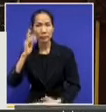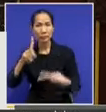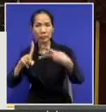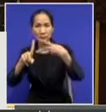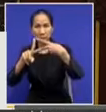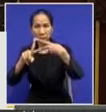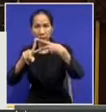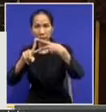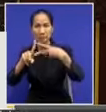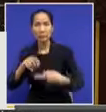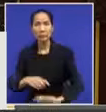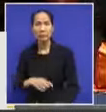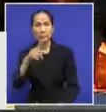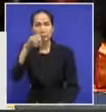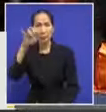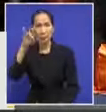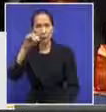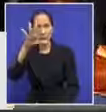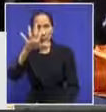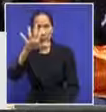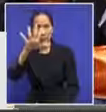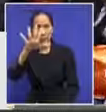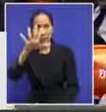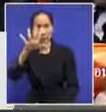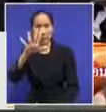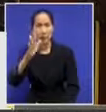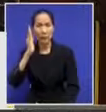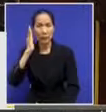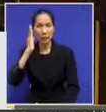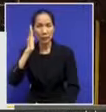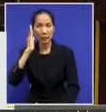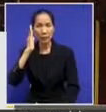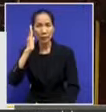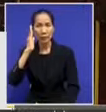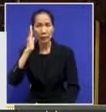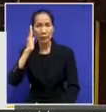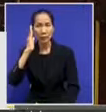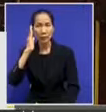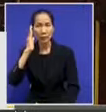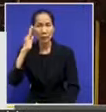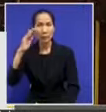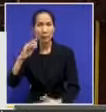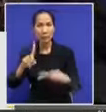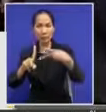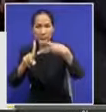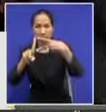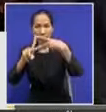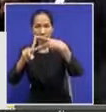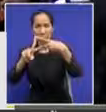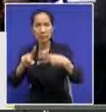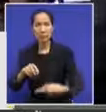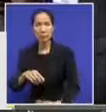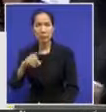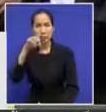นาธรจึงรุ่งเรืองกิจครับ 175นายณัฐพงษ์เลืองปัญญาวุฒิน ายธนาธรจึงรุ่งเรืองกิจ